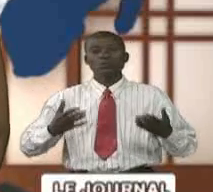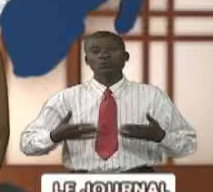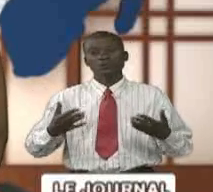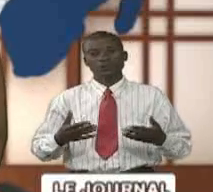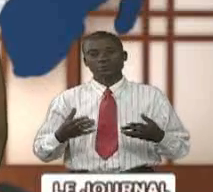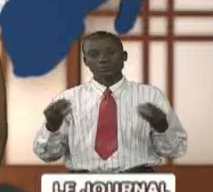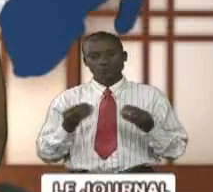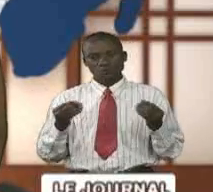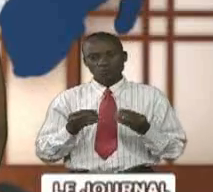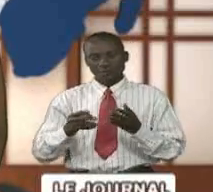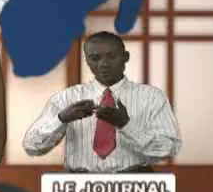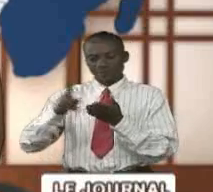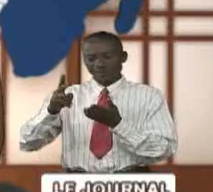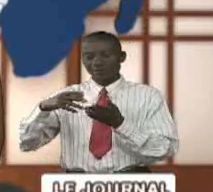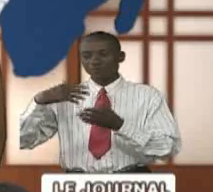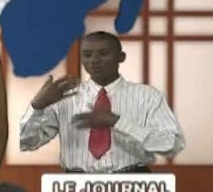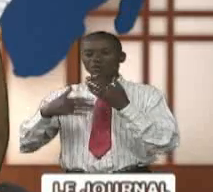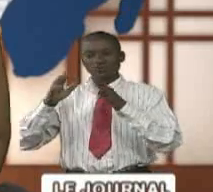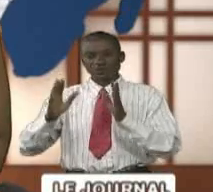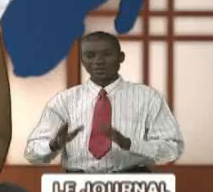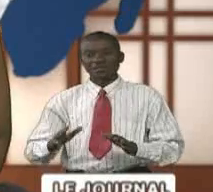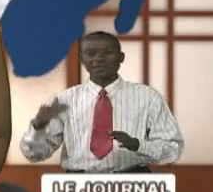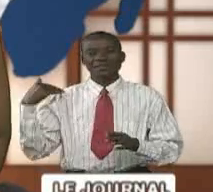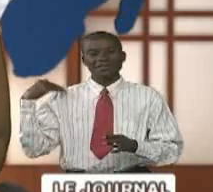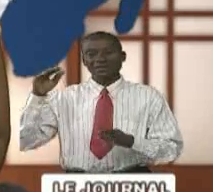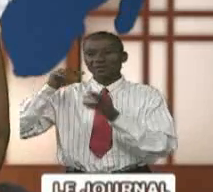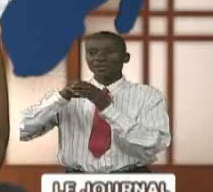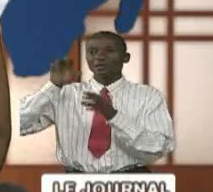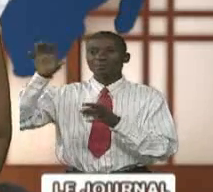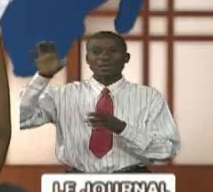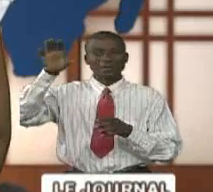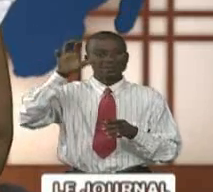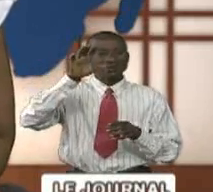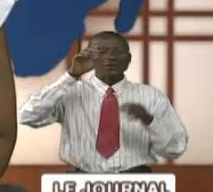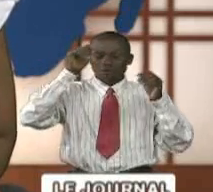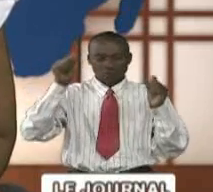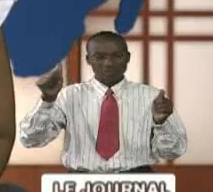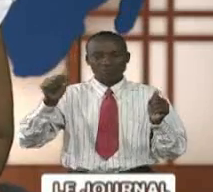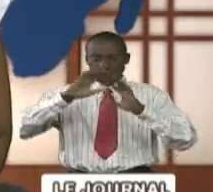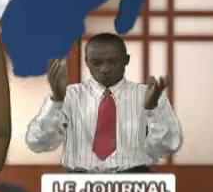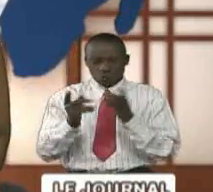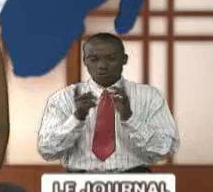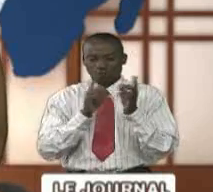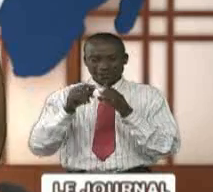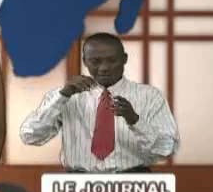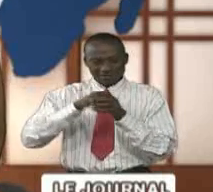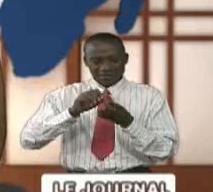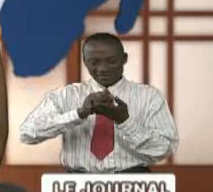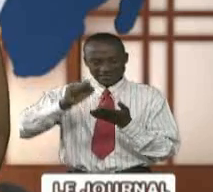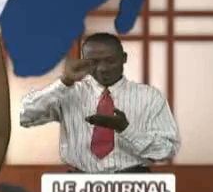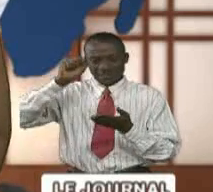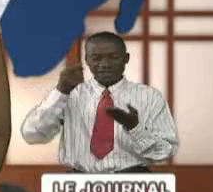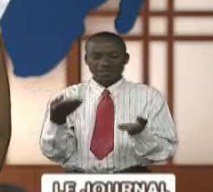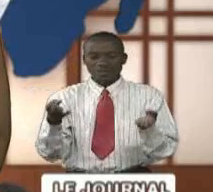la bancarisation de la paie des fonctionnaires de l'État à l'issue d'un séminaire de remise à niveau dont les travaux se sont clôturés